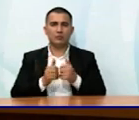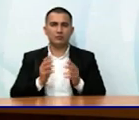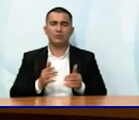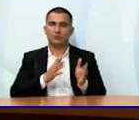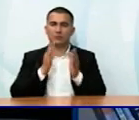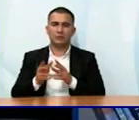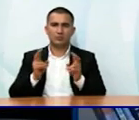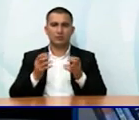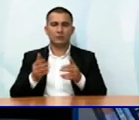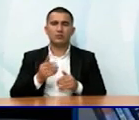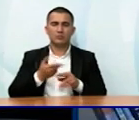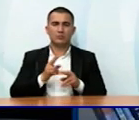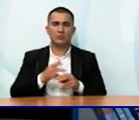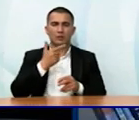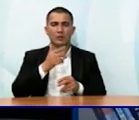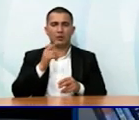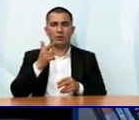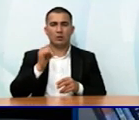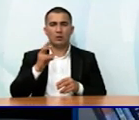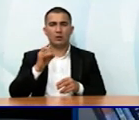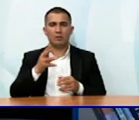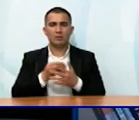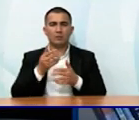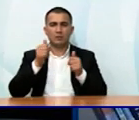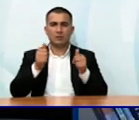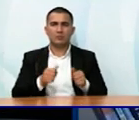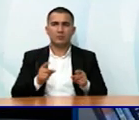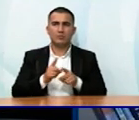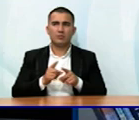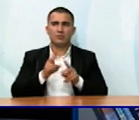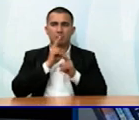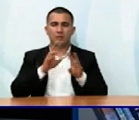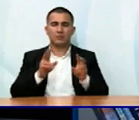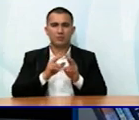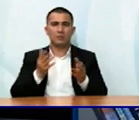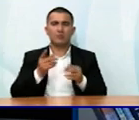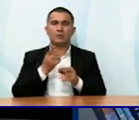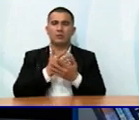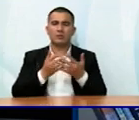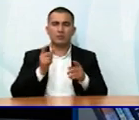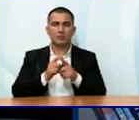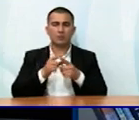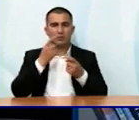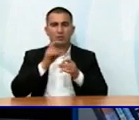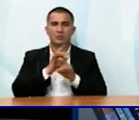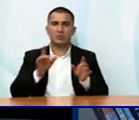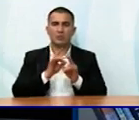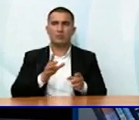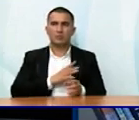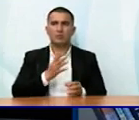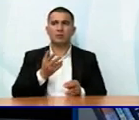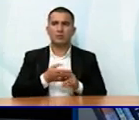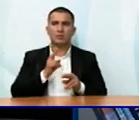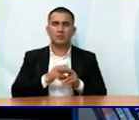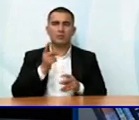Keyingi mavzu sifatida G'afrug'ulon o'tilgan. Biz sizga suratlar orqali G'afrug'ulon bilan bog'liq ma'lumotlarni berishga harakat qildik. Siz ko'rib